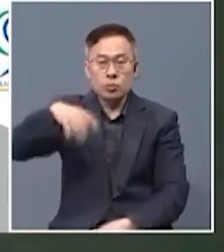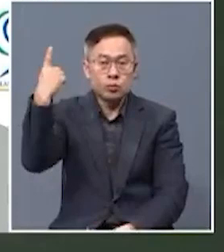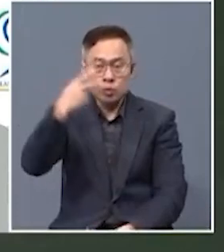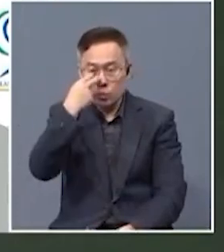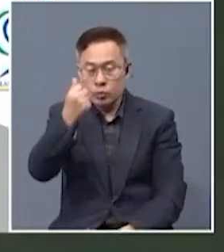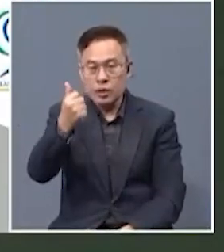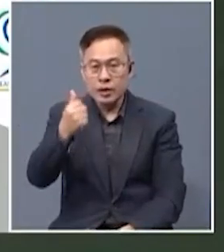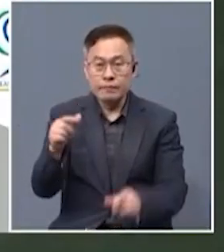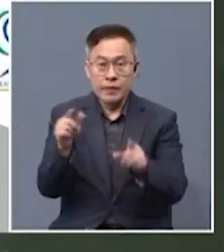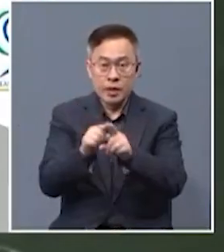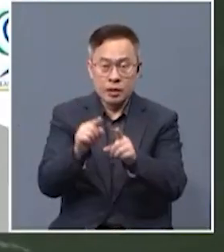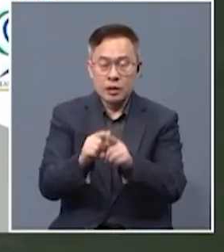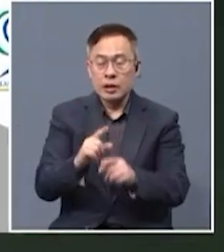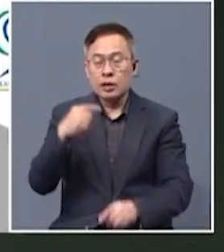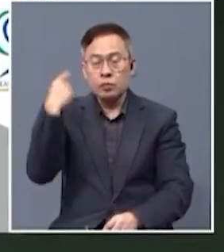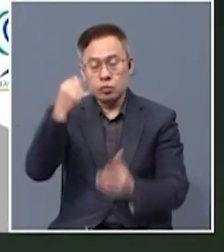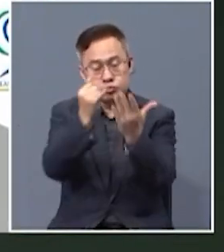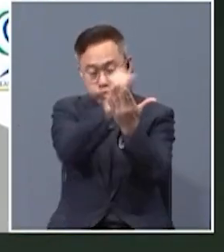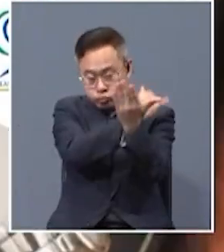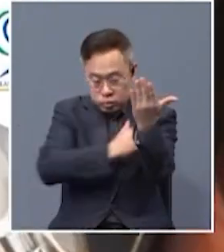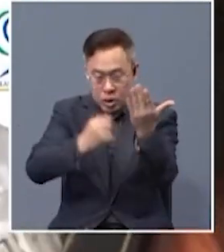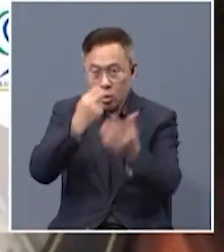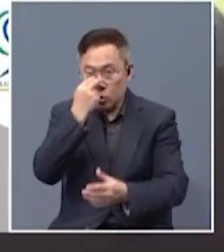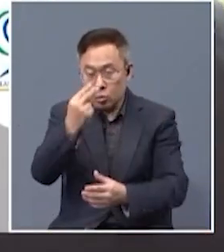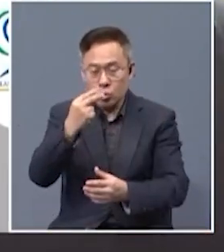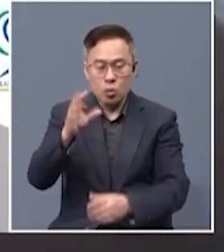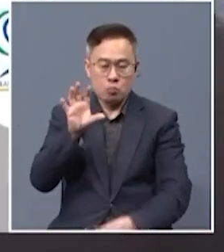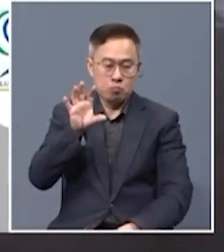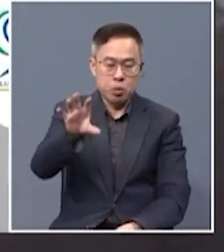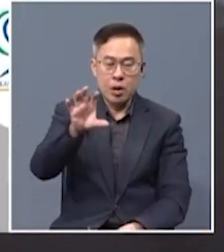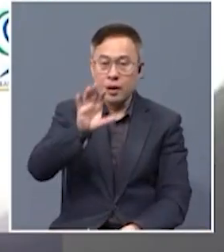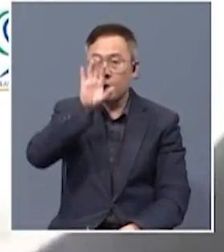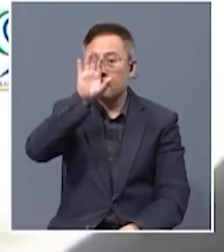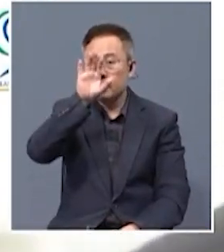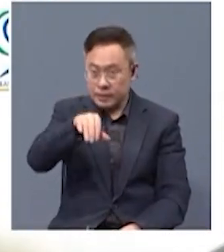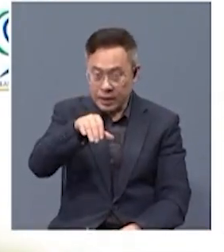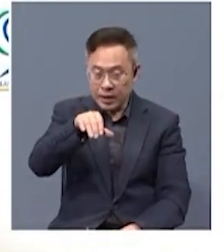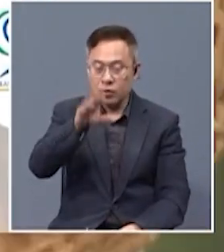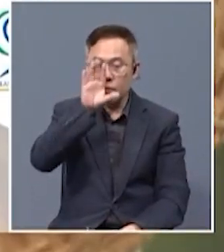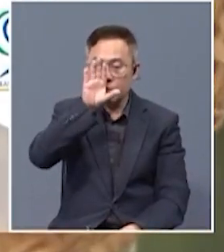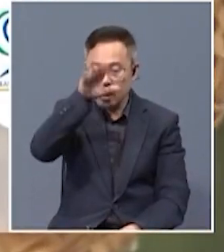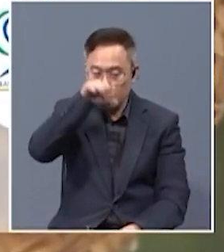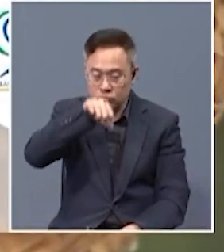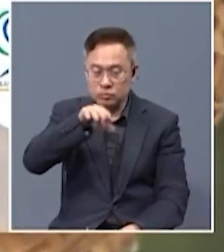ไม่ว่าจะไปไหนอย่าลืมมองหาเครื่องหมายช้างชูงวงเริงร่าเพราะนี่คือสิ่